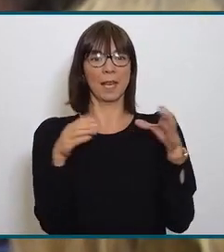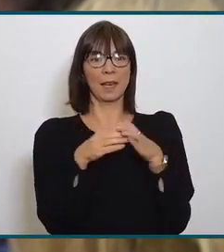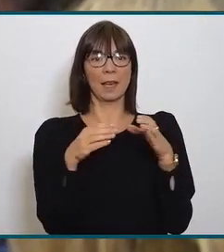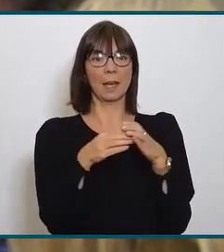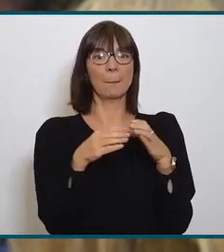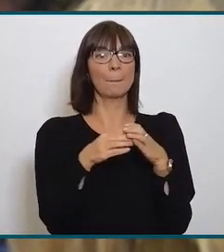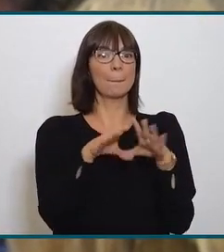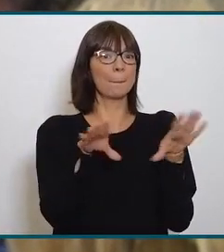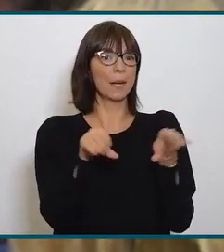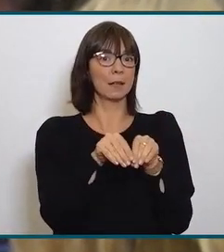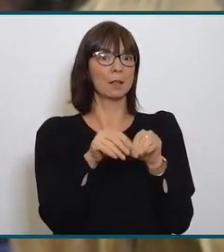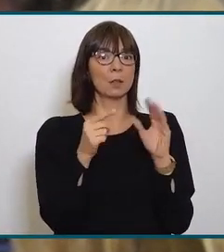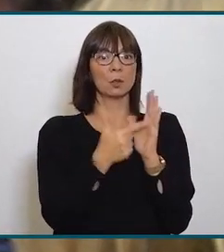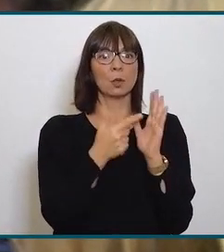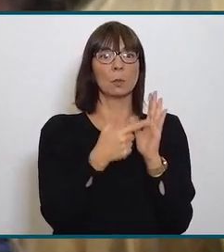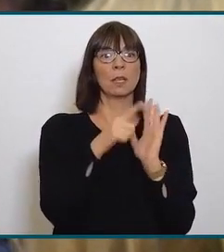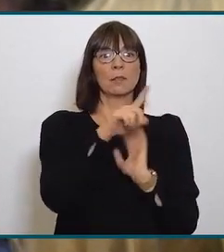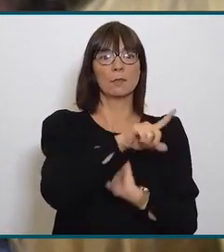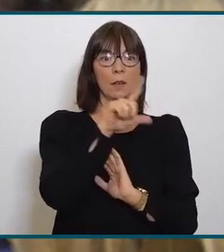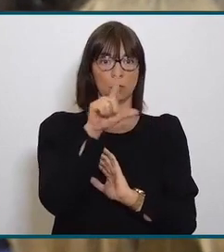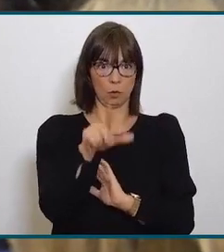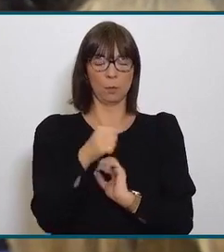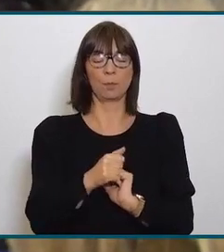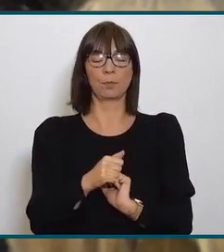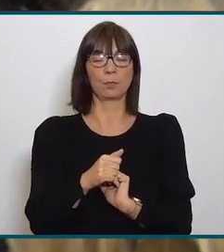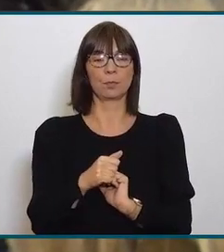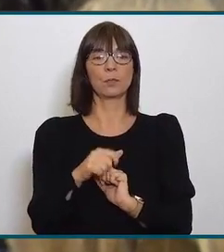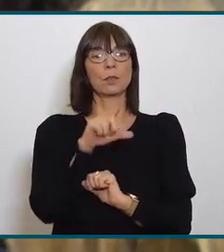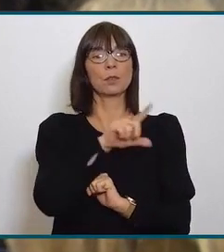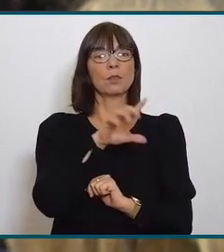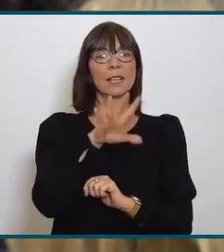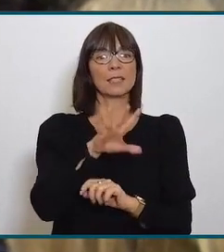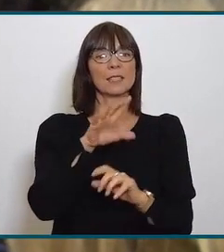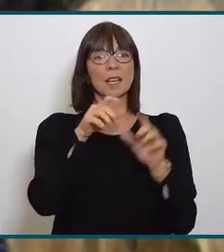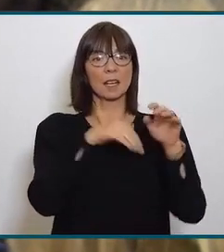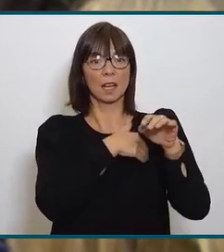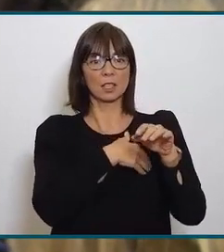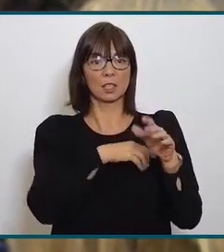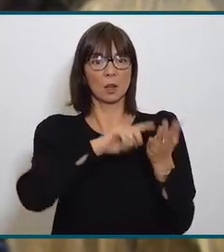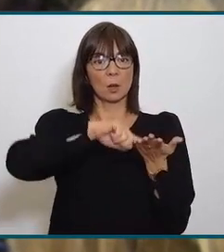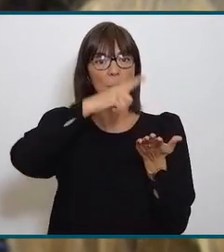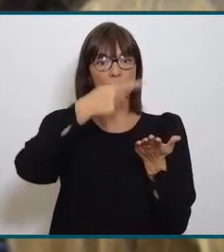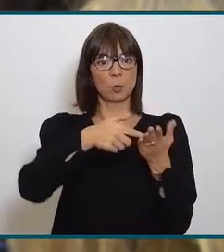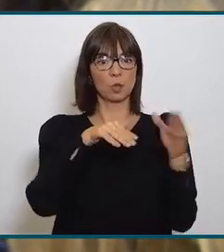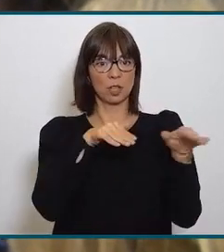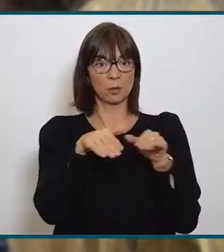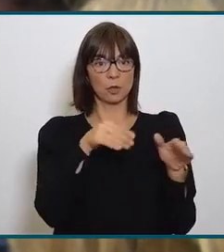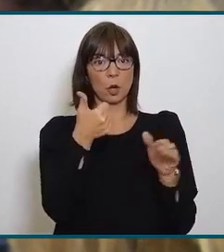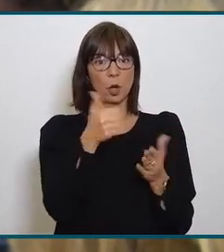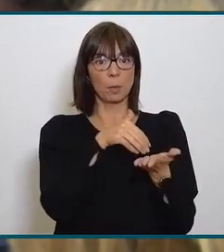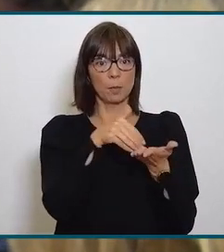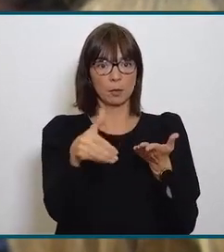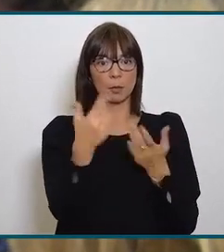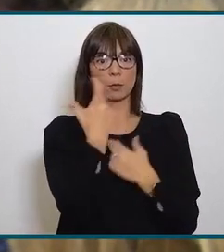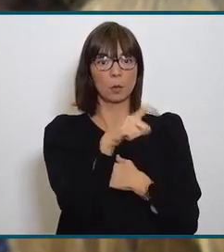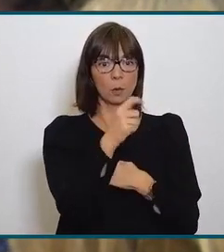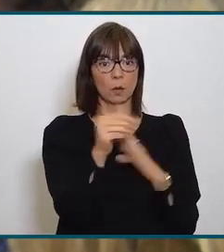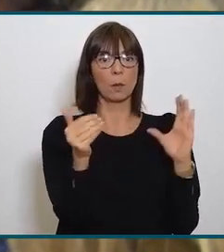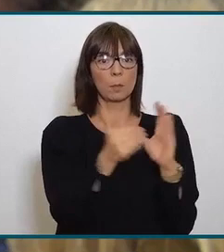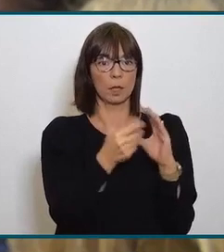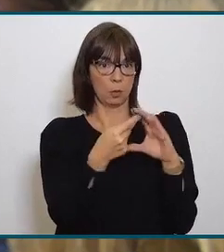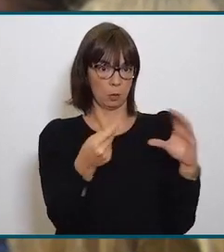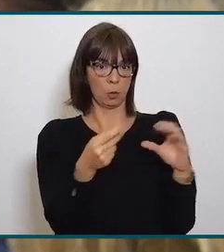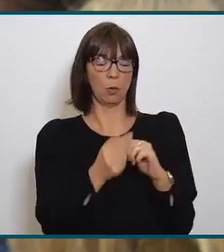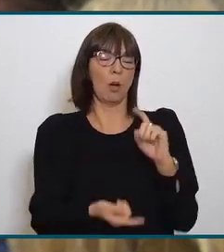d'ordre financier, sur la totalité des 25 agents, cela représente un budget de fonctionnement de 1 200 000 €. L'aspect